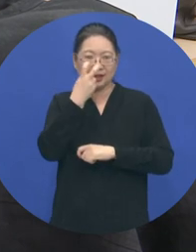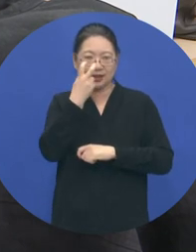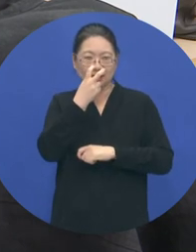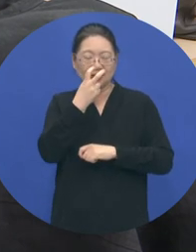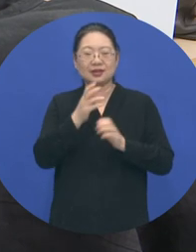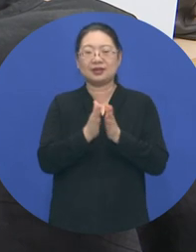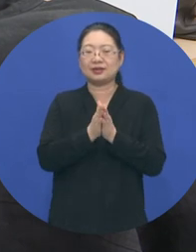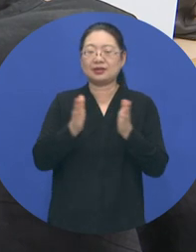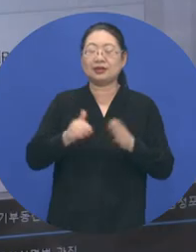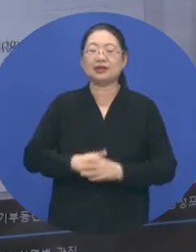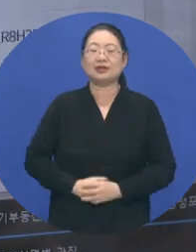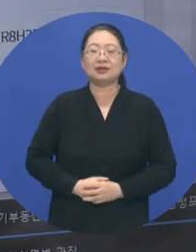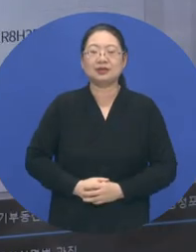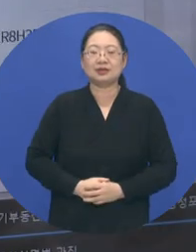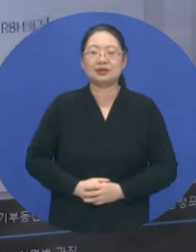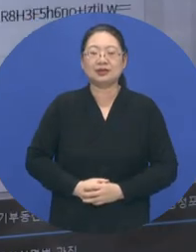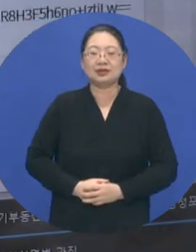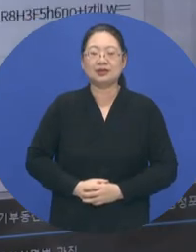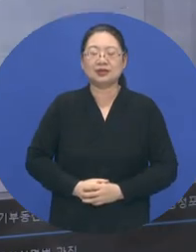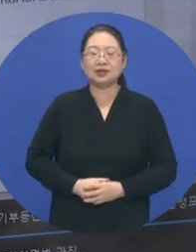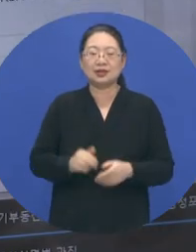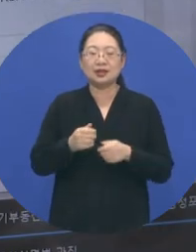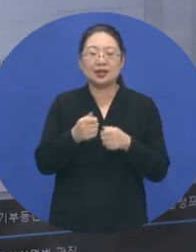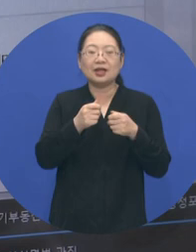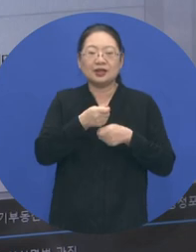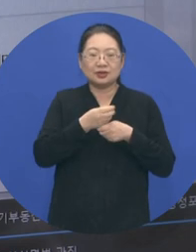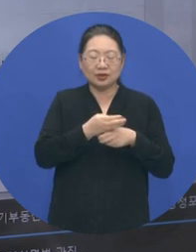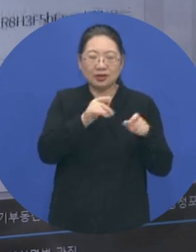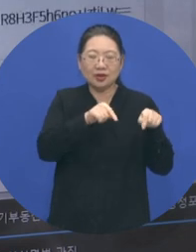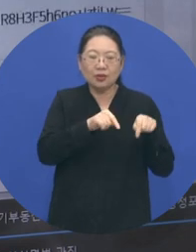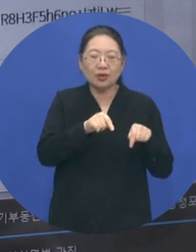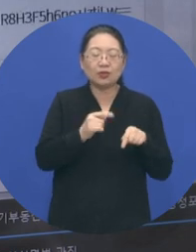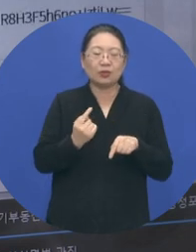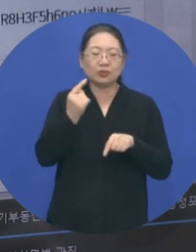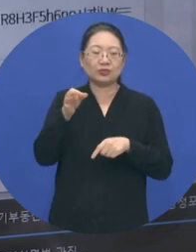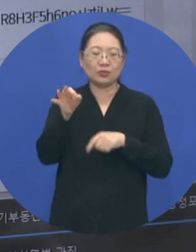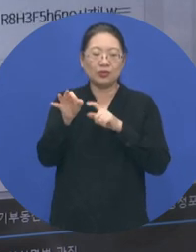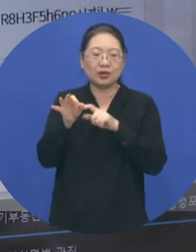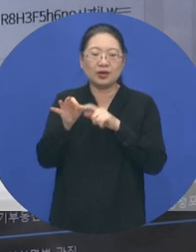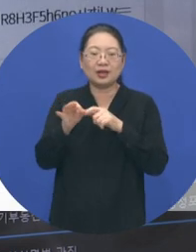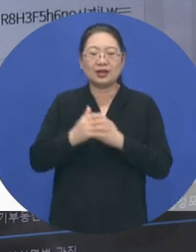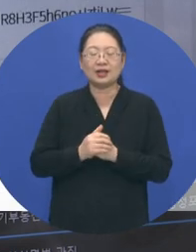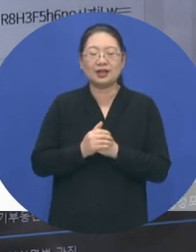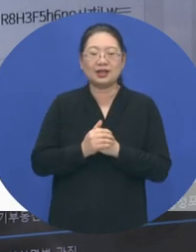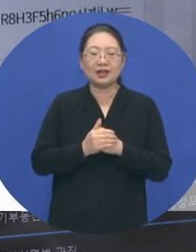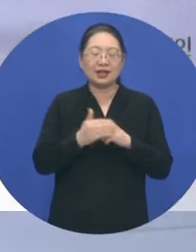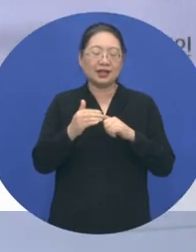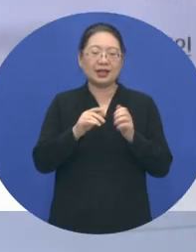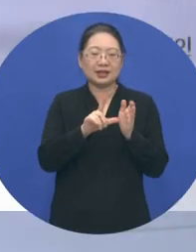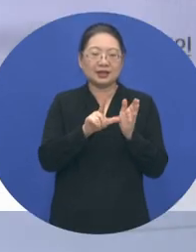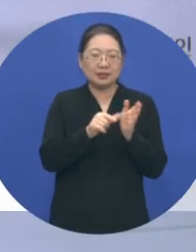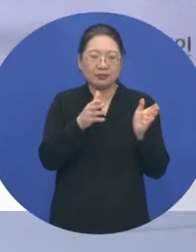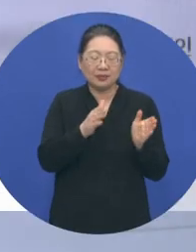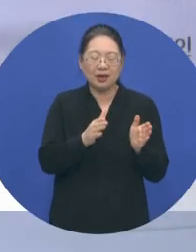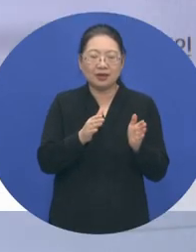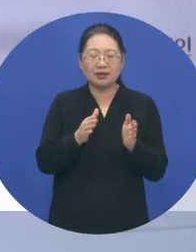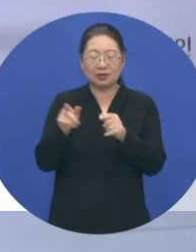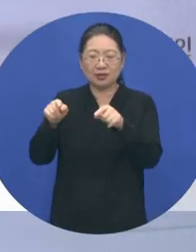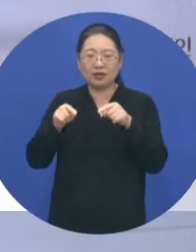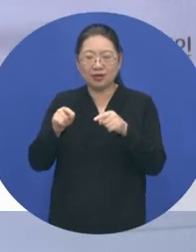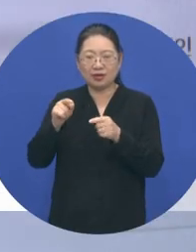시스템을 구축했습니다 지분거래 여부와 용도지역 높은 거래금액 기간 대비 거래 빈도 등의 데이터를